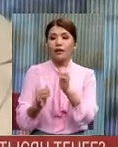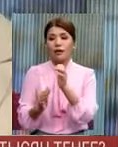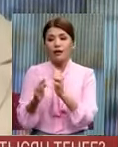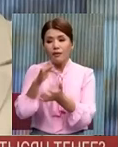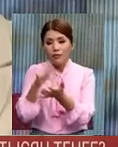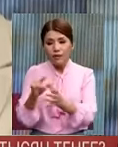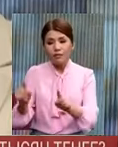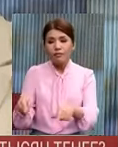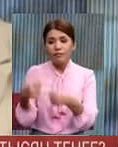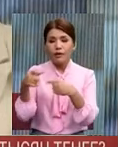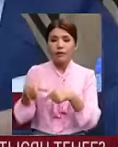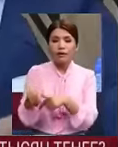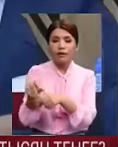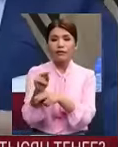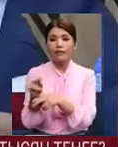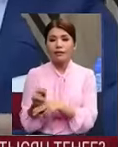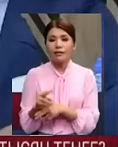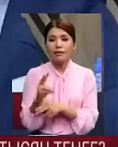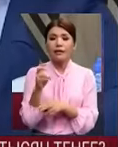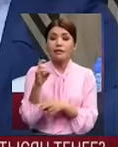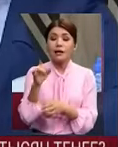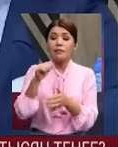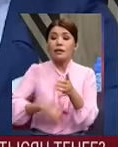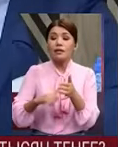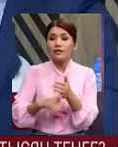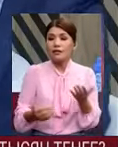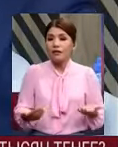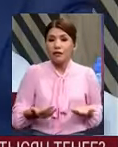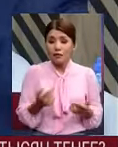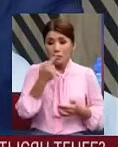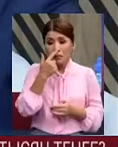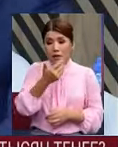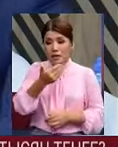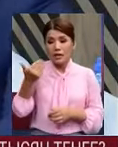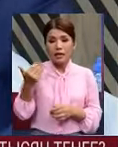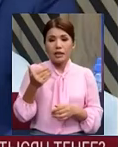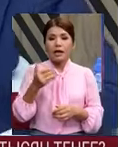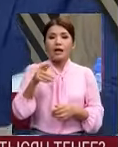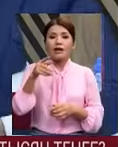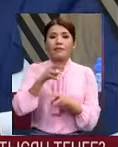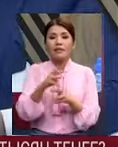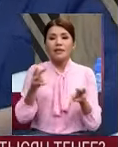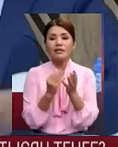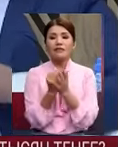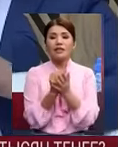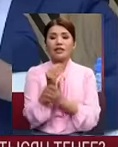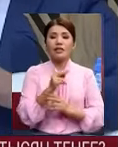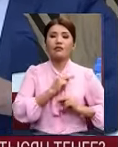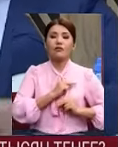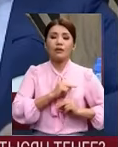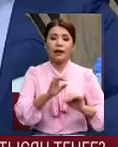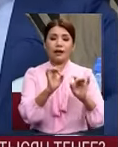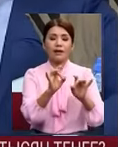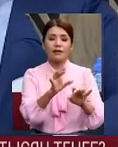городов и ремонт старых ТЭЦ. А вот поводом этой петиции стало недавнее нашумевшее высказывание вице-министра труда.